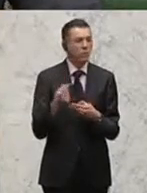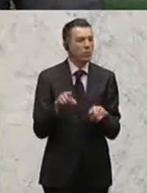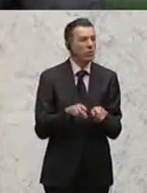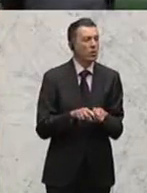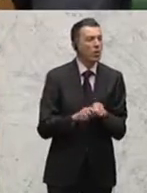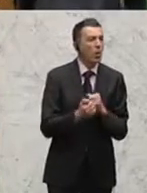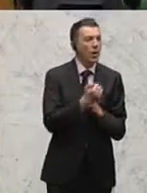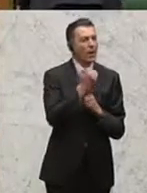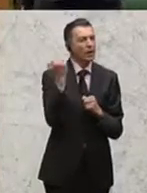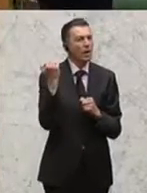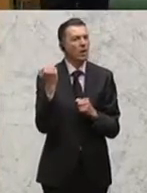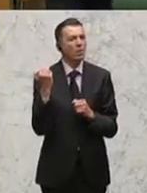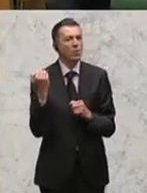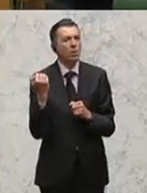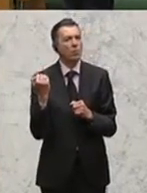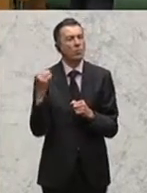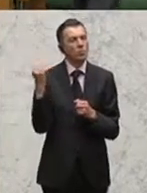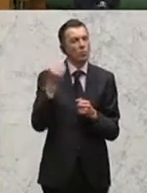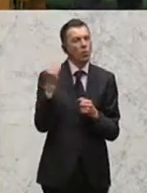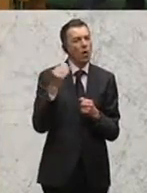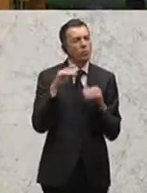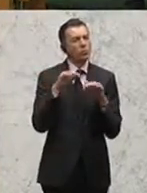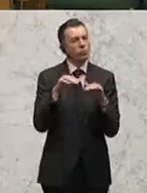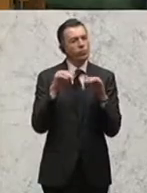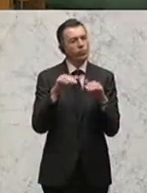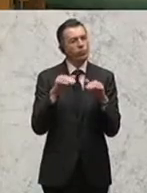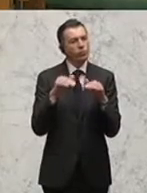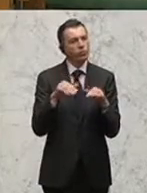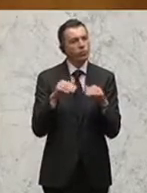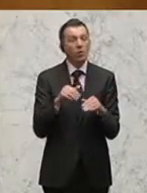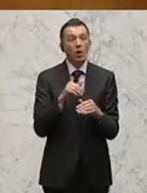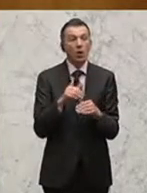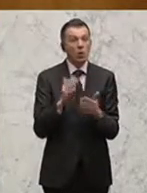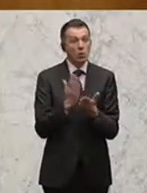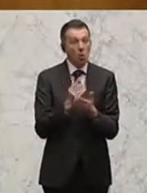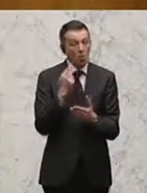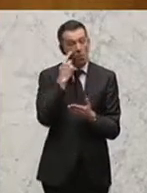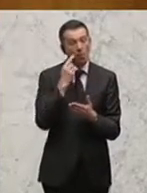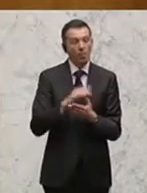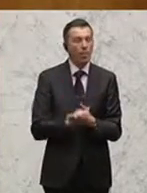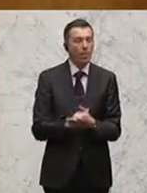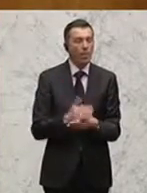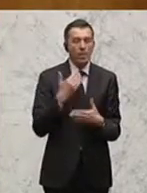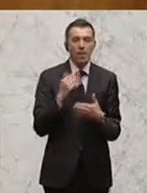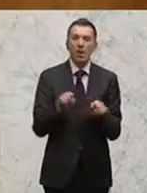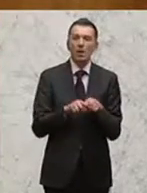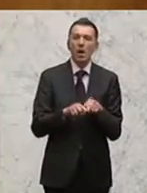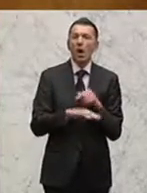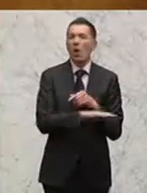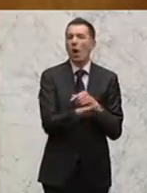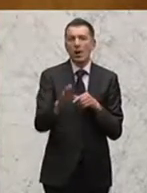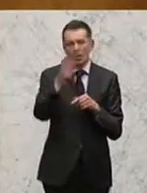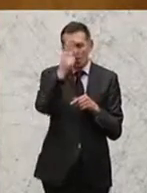auch Radikalisierung in den Schulen nicht unbemerkt bleibt. Hier auch ein Danke an alle Direktoren, an